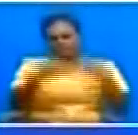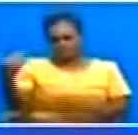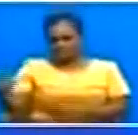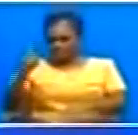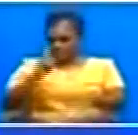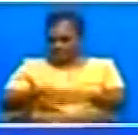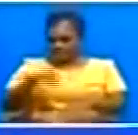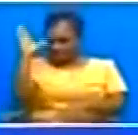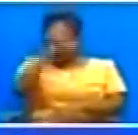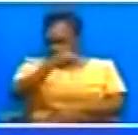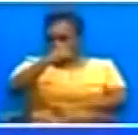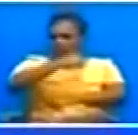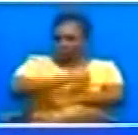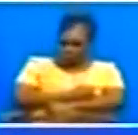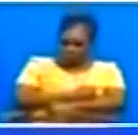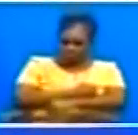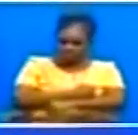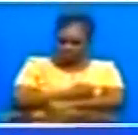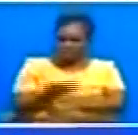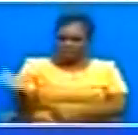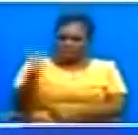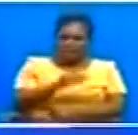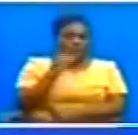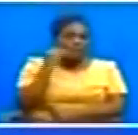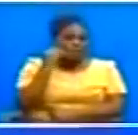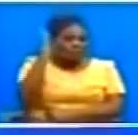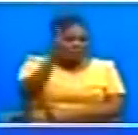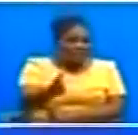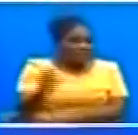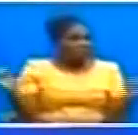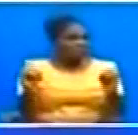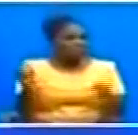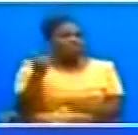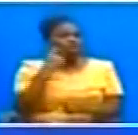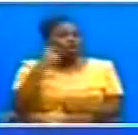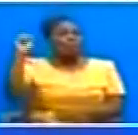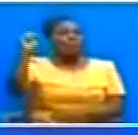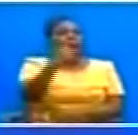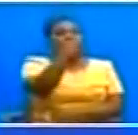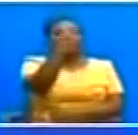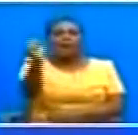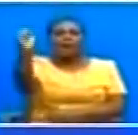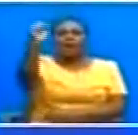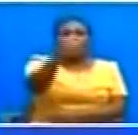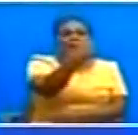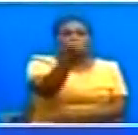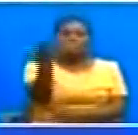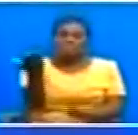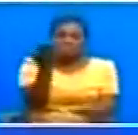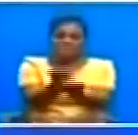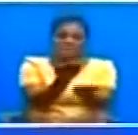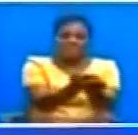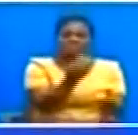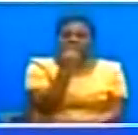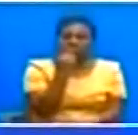akifika pale akose shule, akitoka pale atakuja nyumbani direct, atakuwa anasungua kwa maduka, akitembea, akikuwa kama choko, labda anaomba chakula huko,